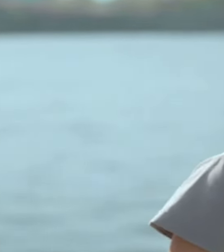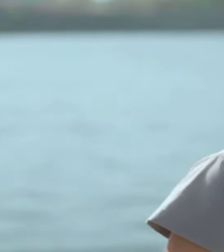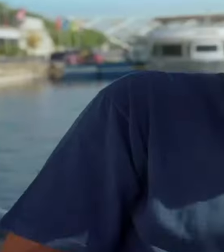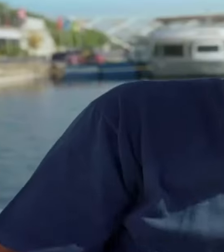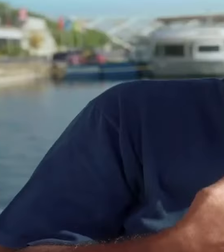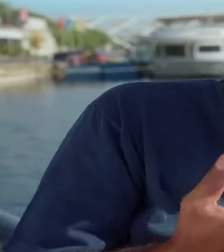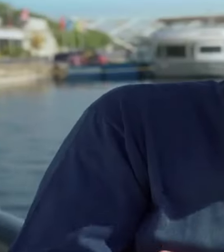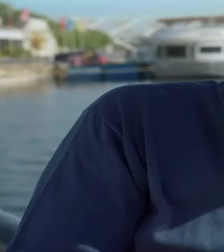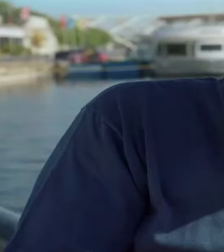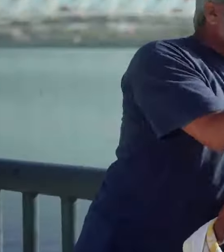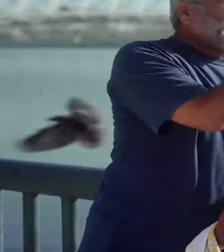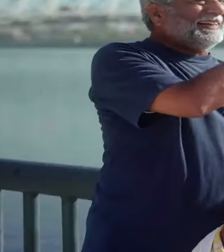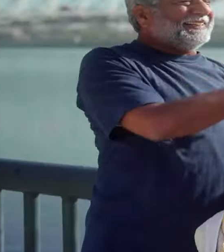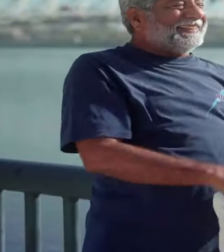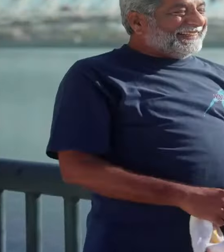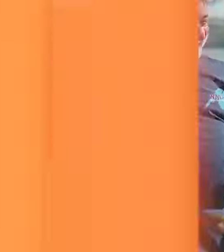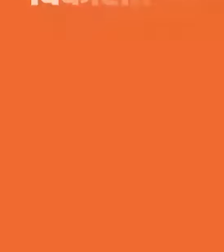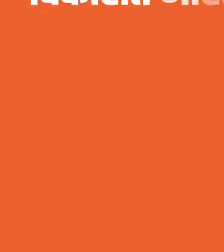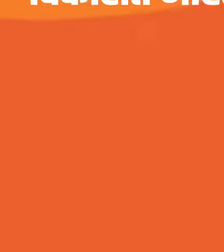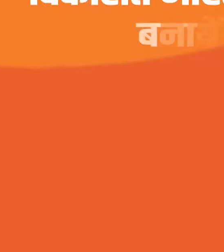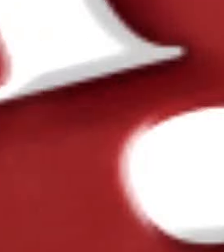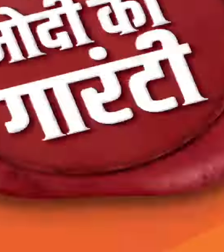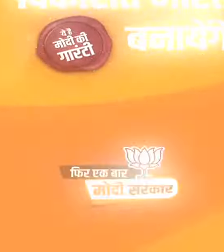गारंटी किसकी? हम बाप बेटी की।